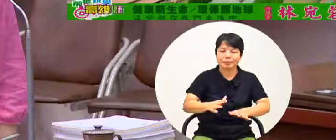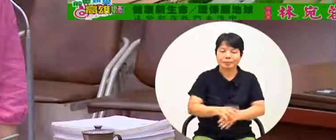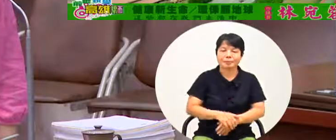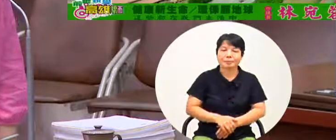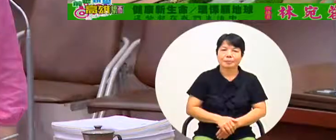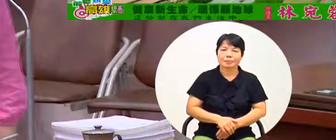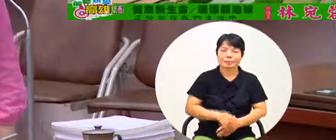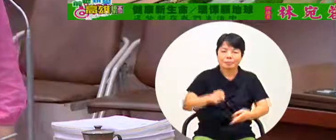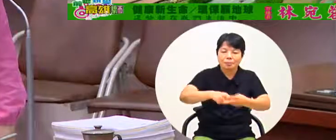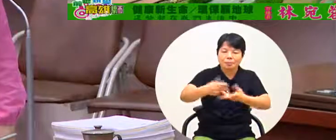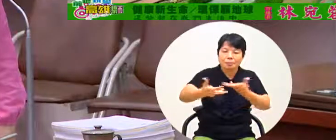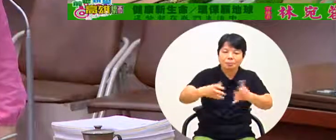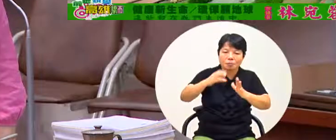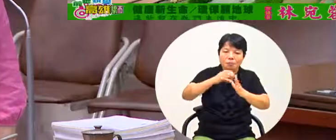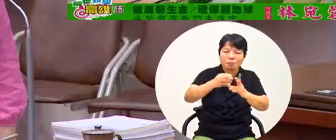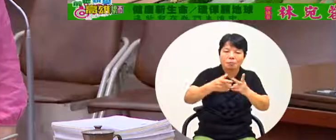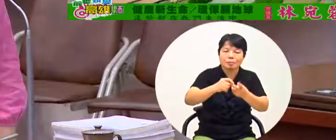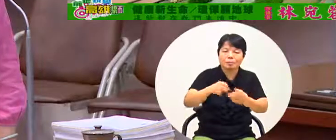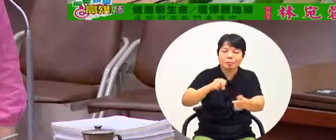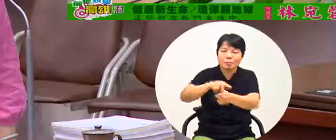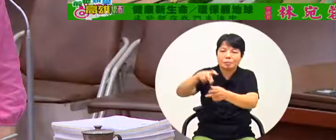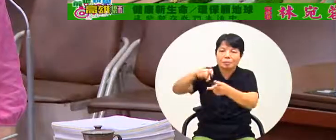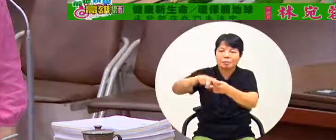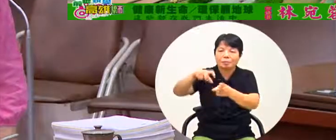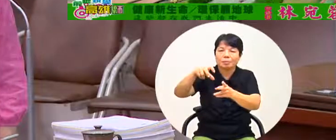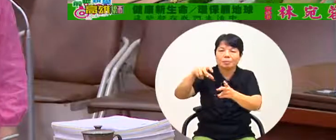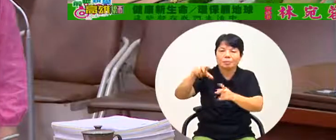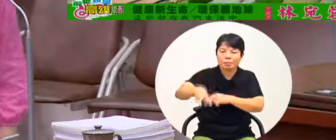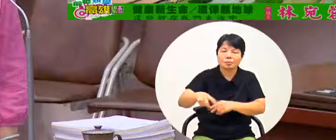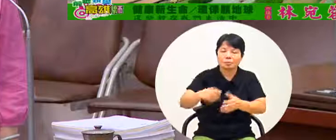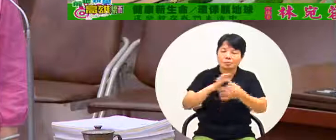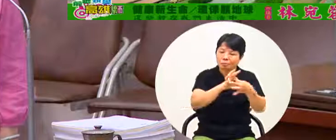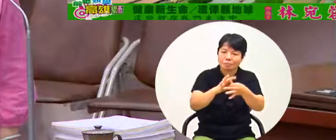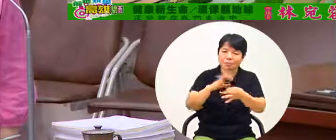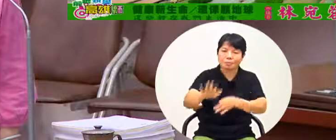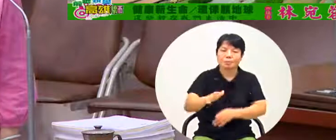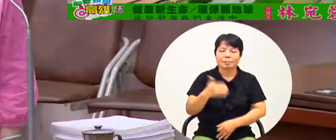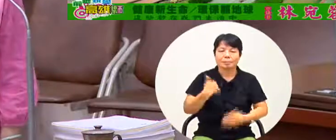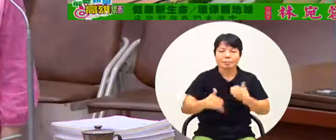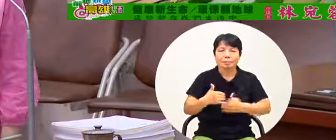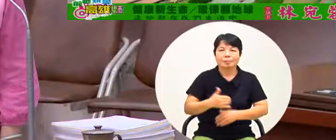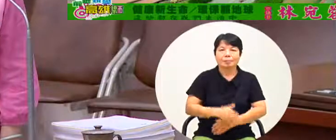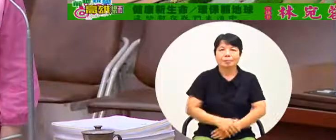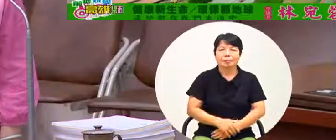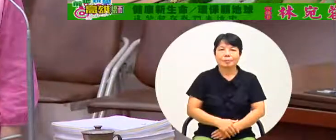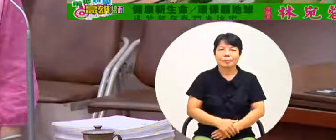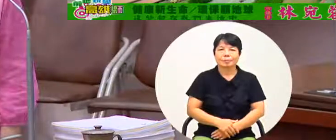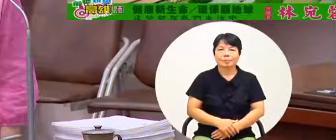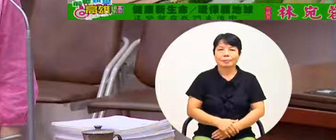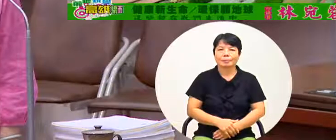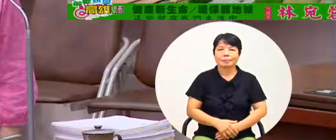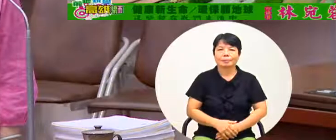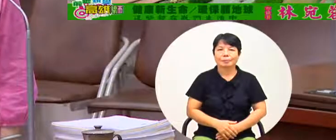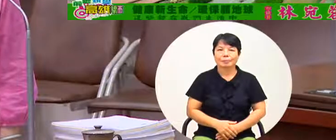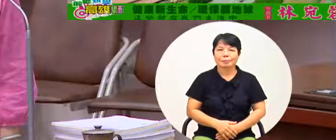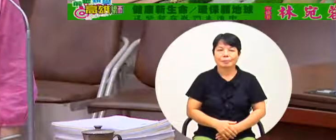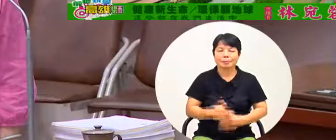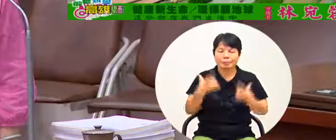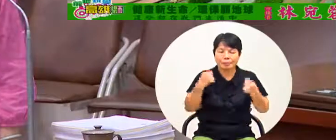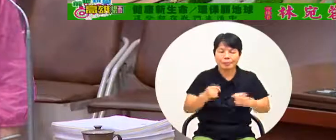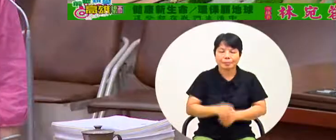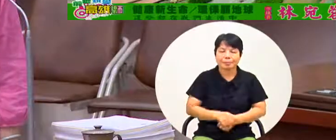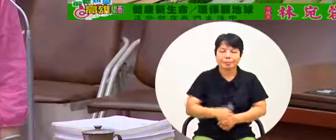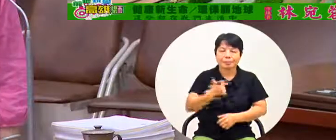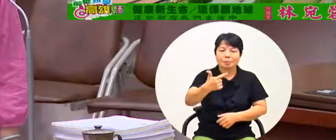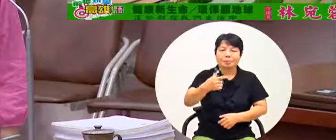种相关联了哈。那我们很开心，我们的原来6公顷的啊，我们